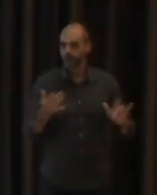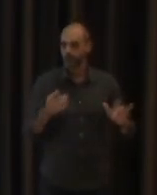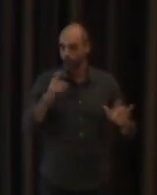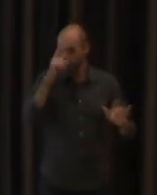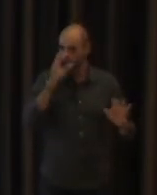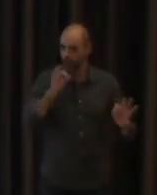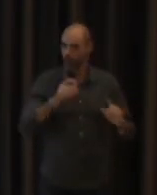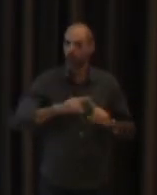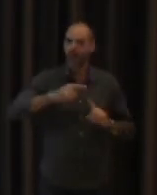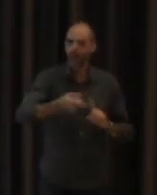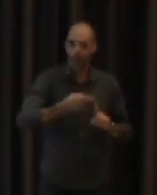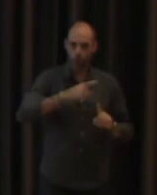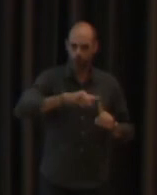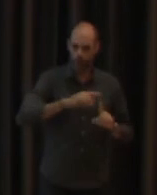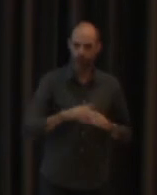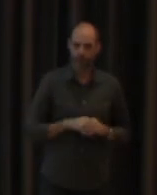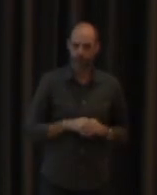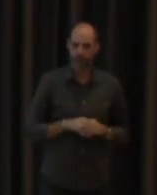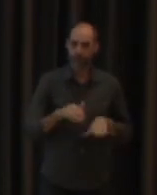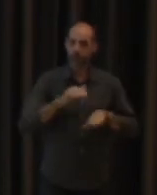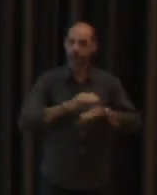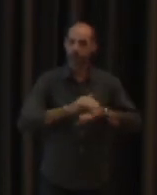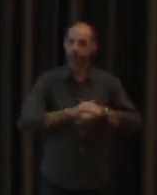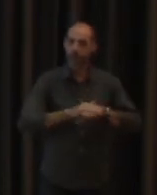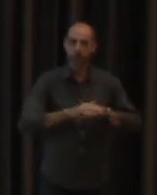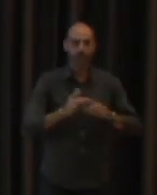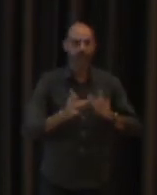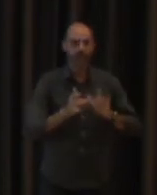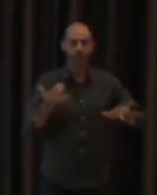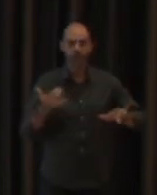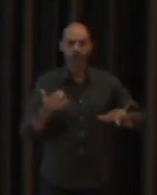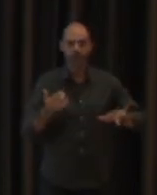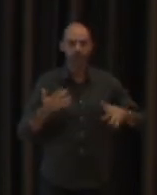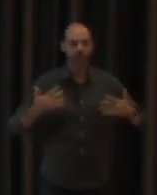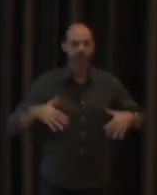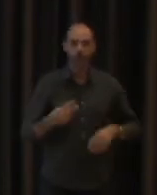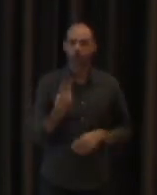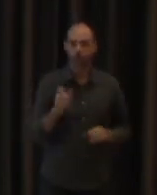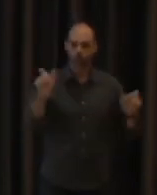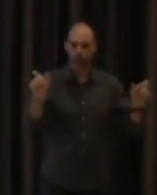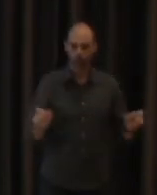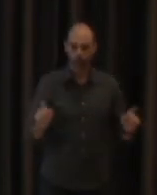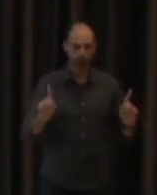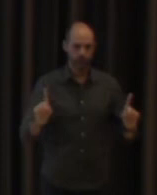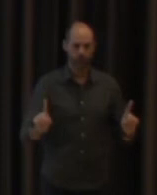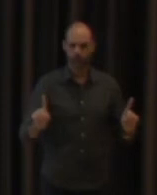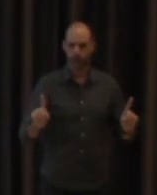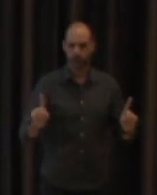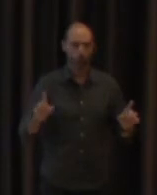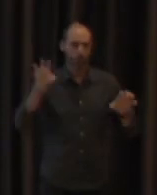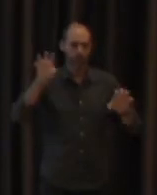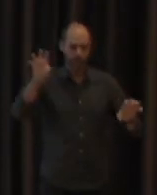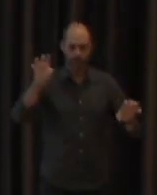predicats recíprocs. El verb enemistar-se demana almenys dos participants, dos individus, dues entitats,